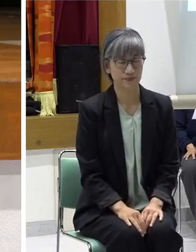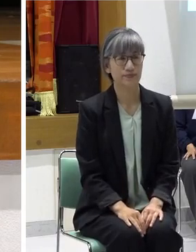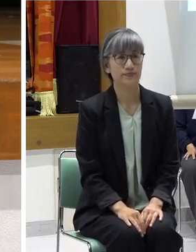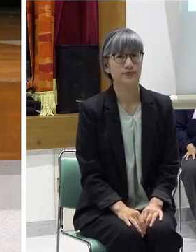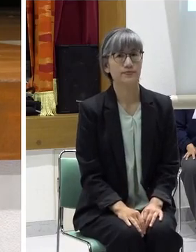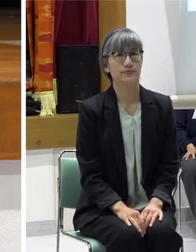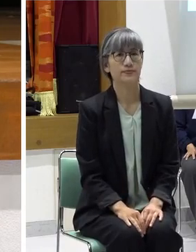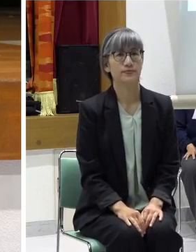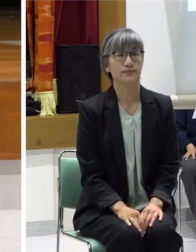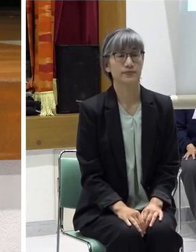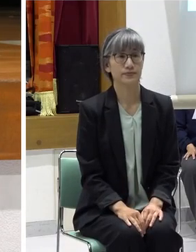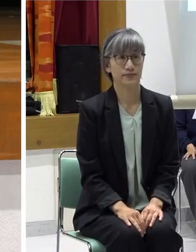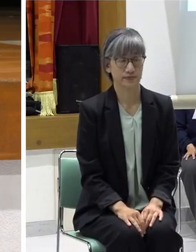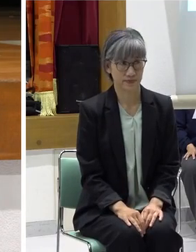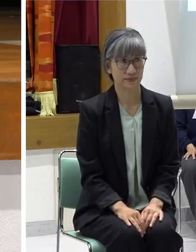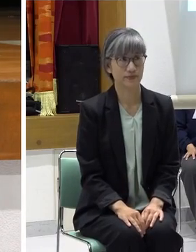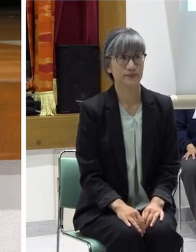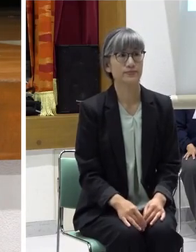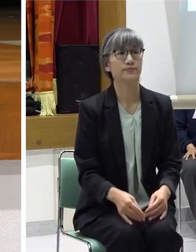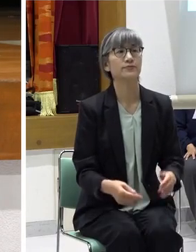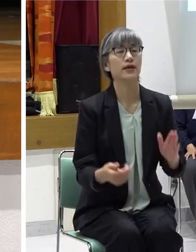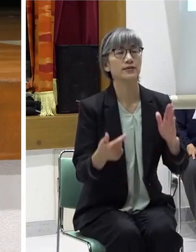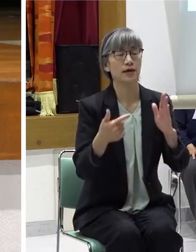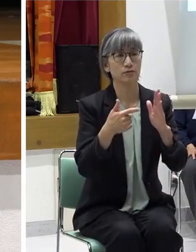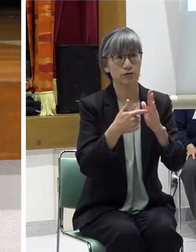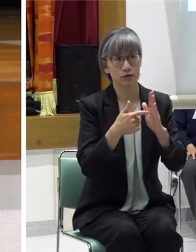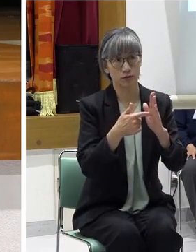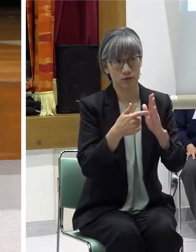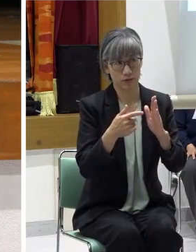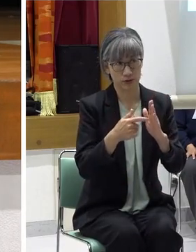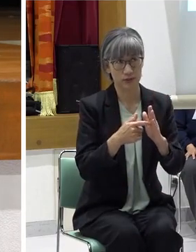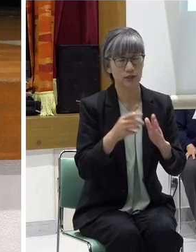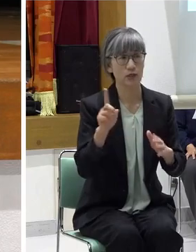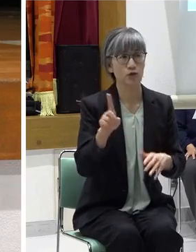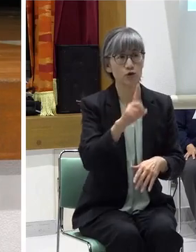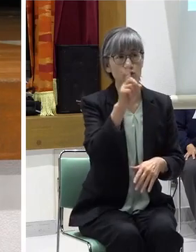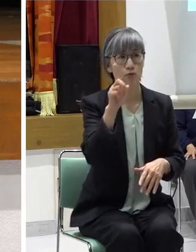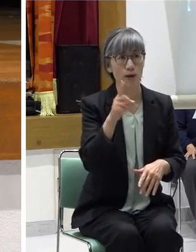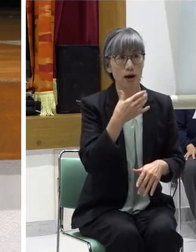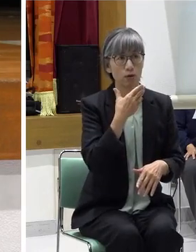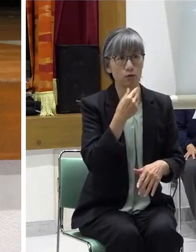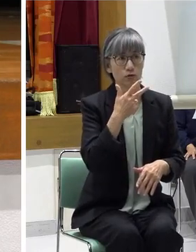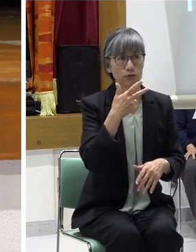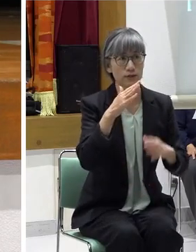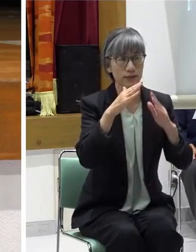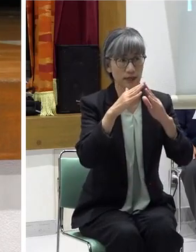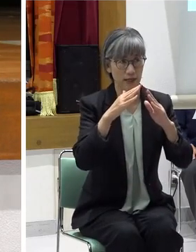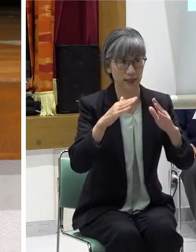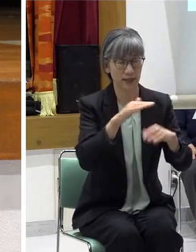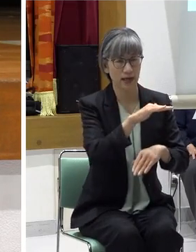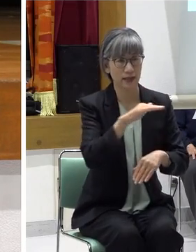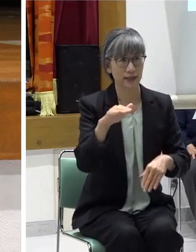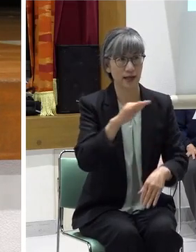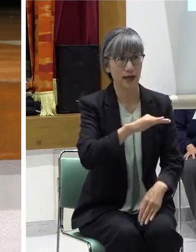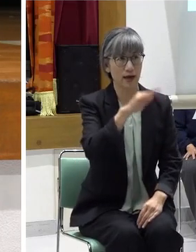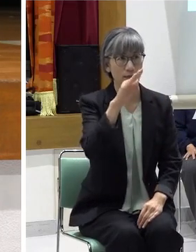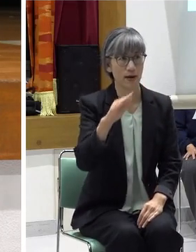はい、社会福祉法人ヒューマン福祉会、平山と申します。よろしくお願いします。